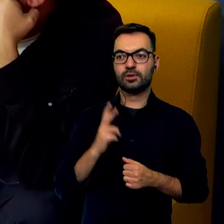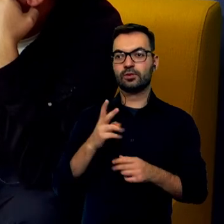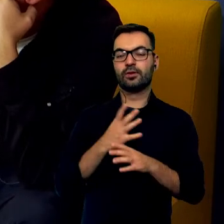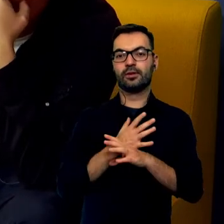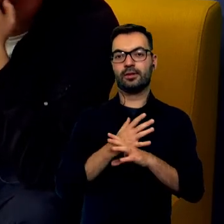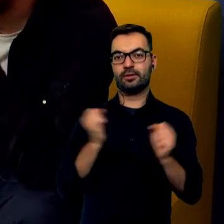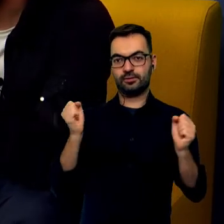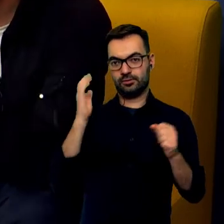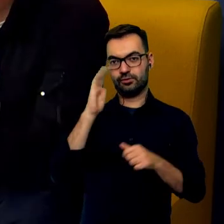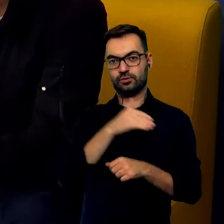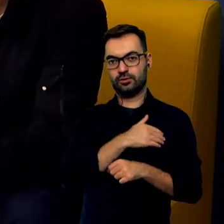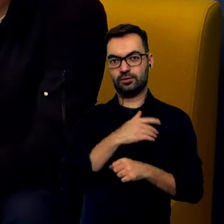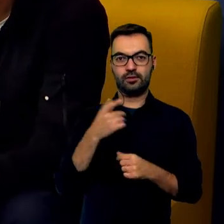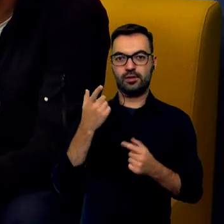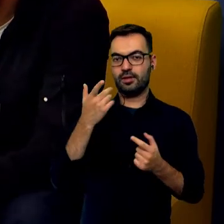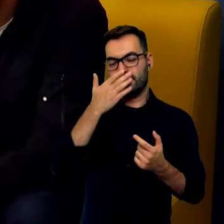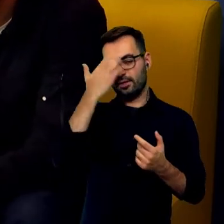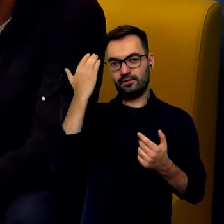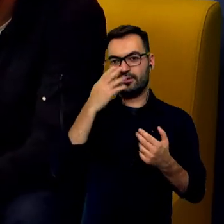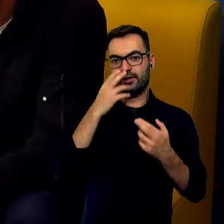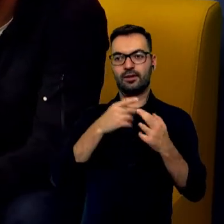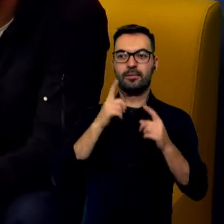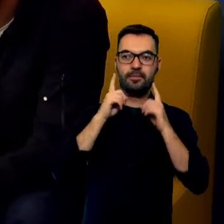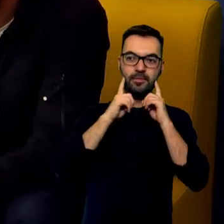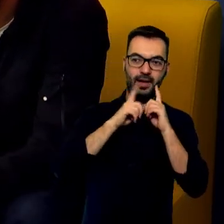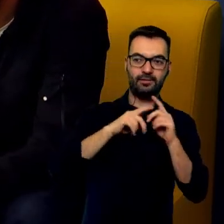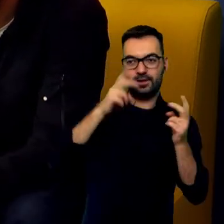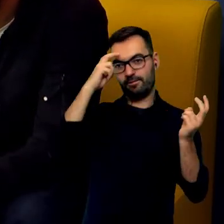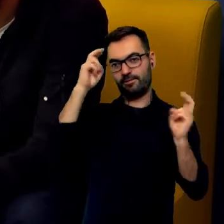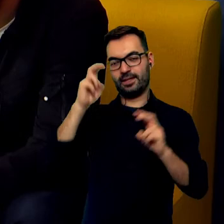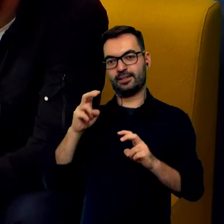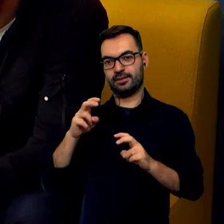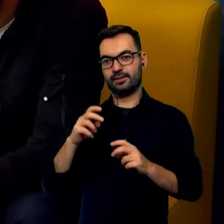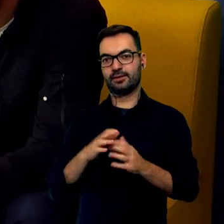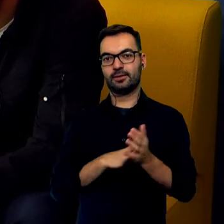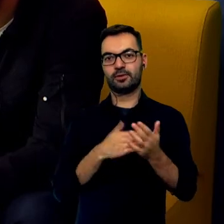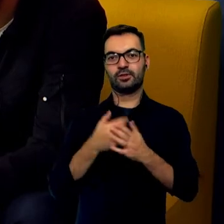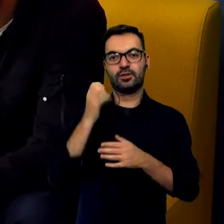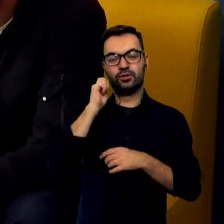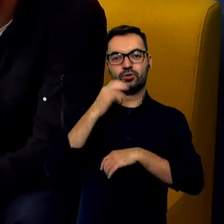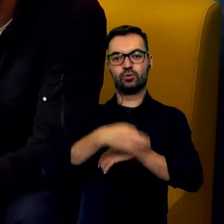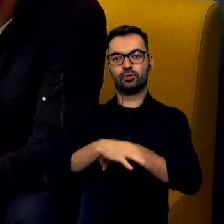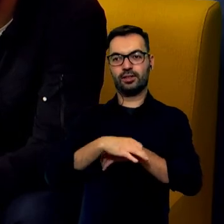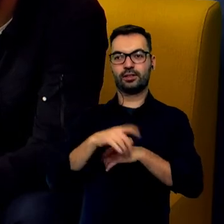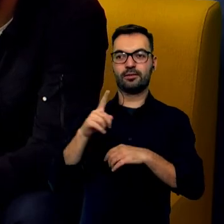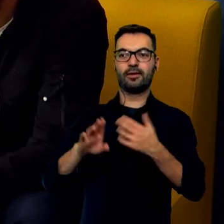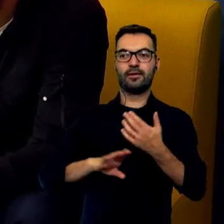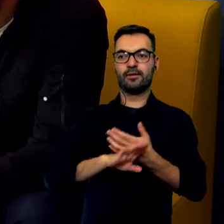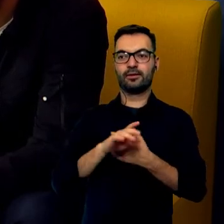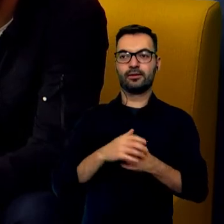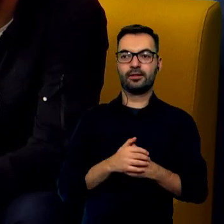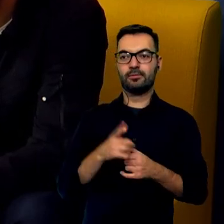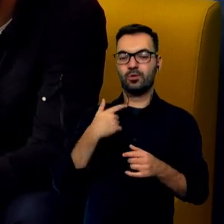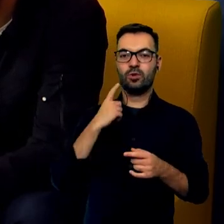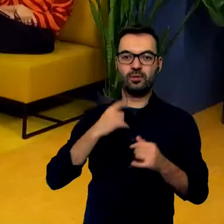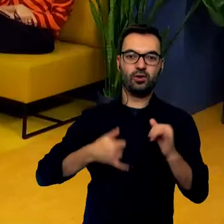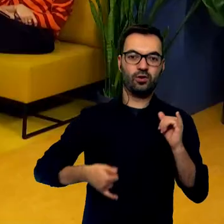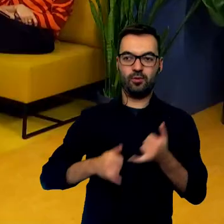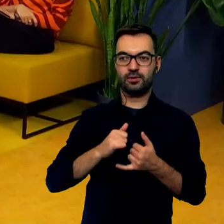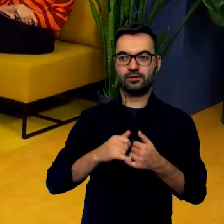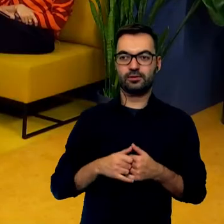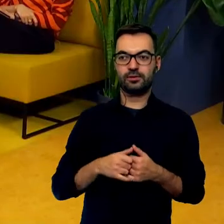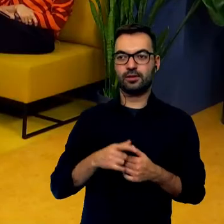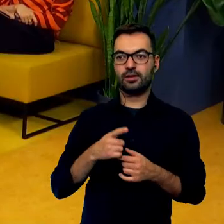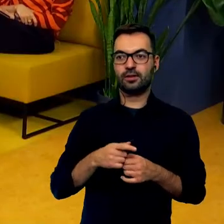kończą właściwie szkołę, nie rozróżniają prawdy od fikcji. Tak jak opisałem przykład studentki, która miała zagrać, że mnie kopie, a